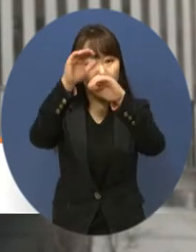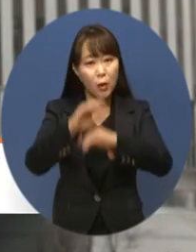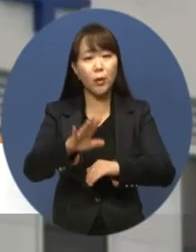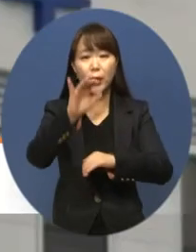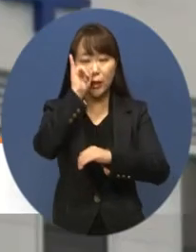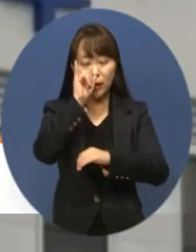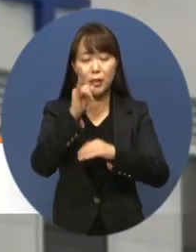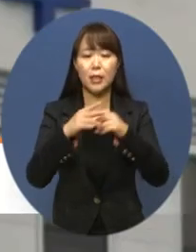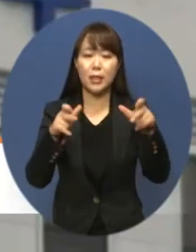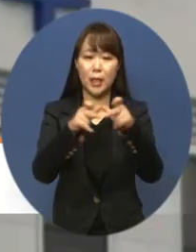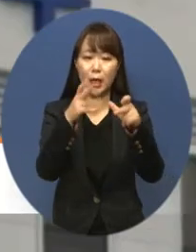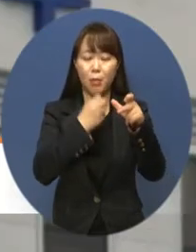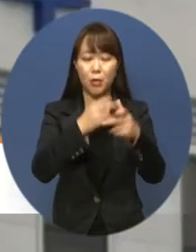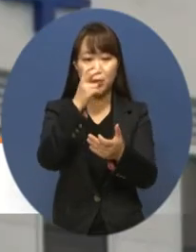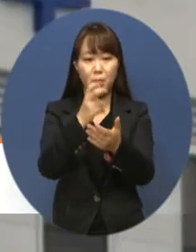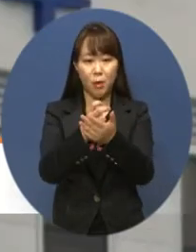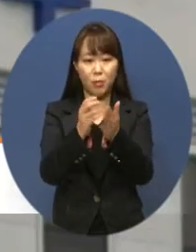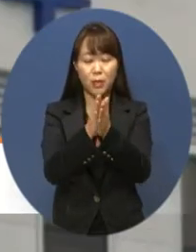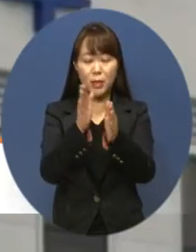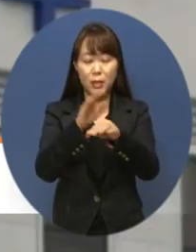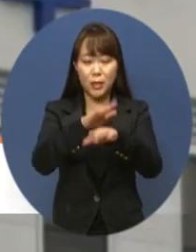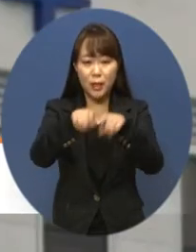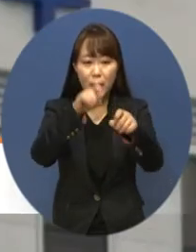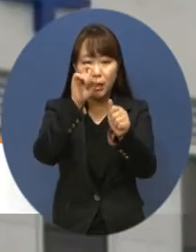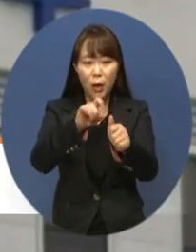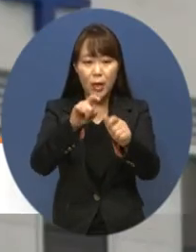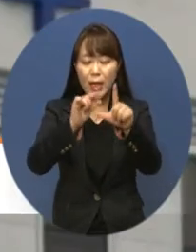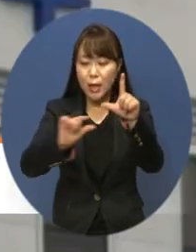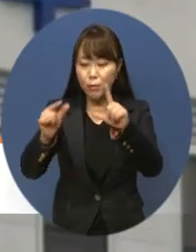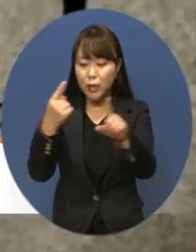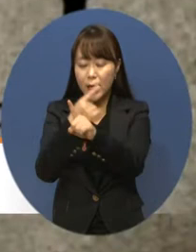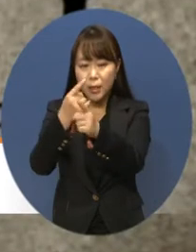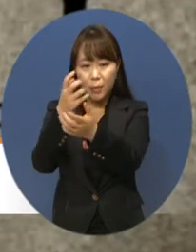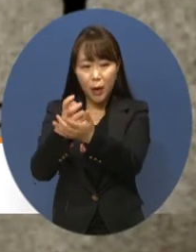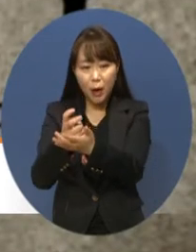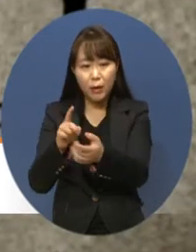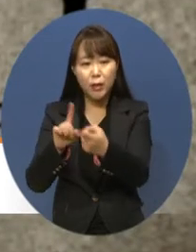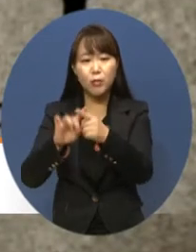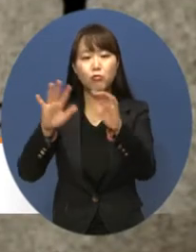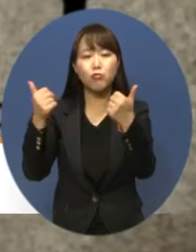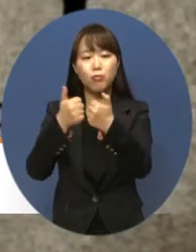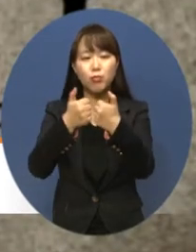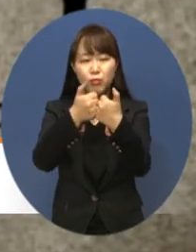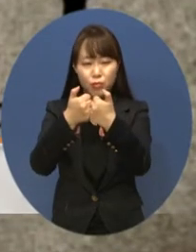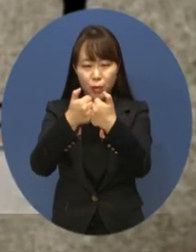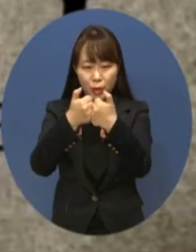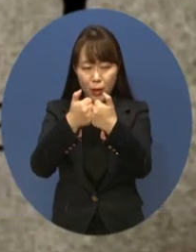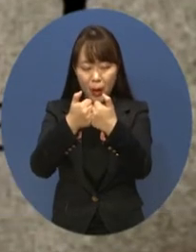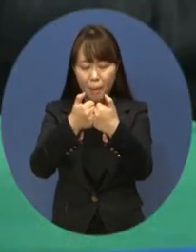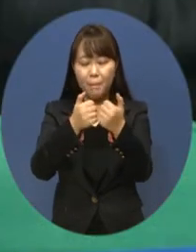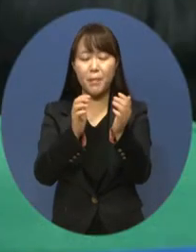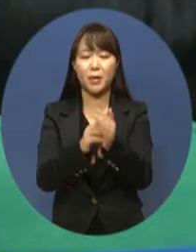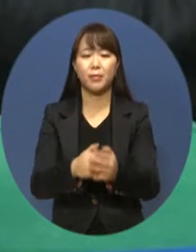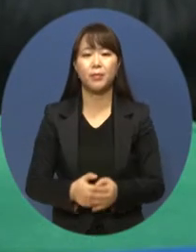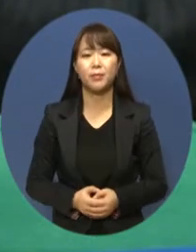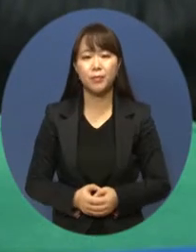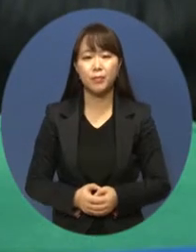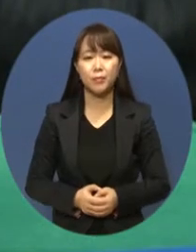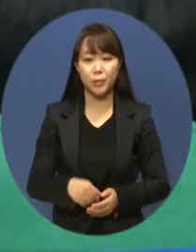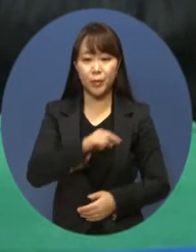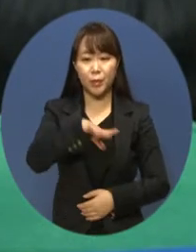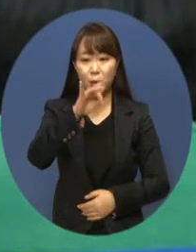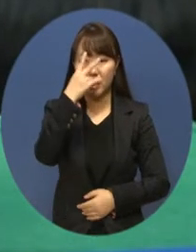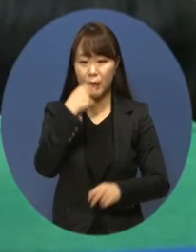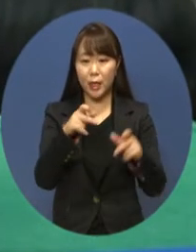담은 상해 인 복지법 시행령 일부개정령안 이 국무회의에서 애교 댔다 고 밝혔습니다 우선